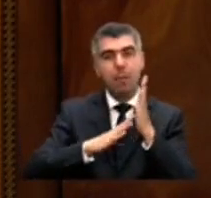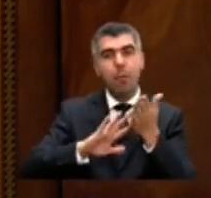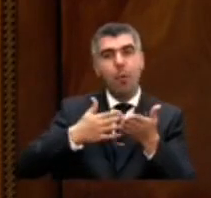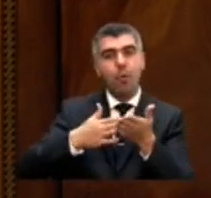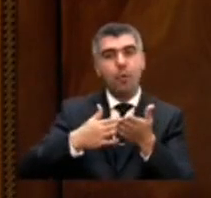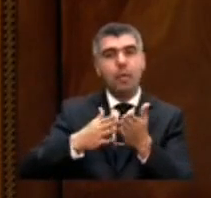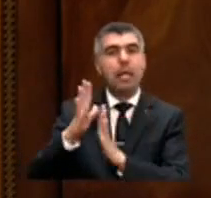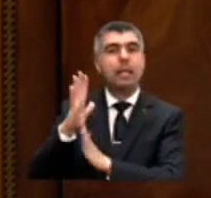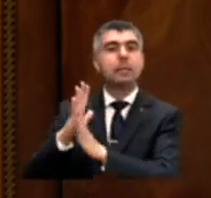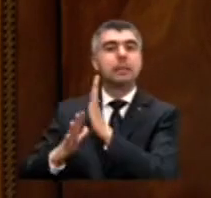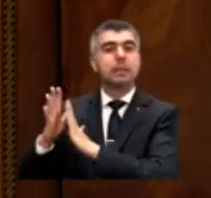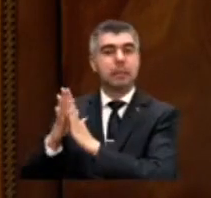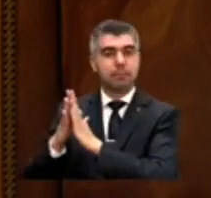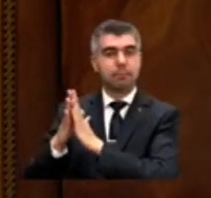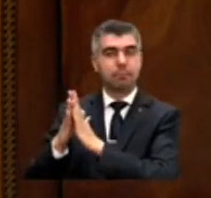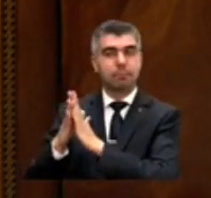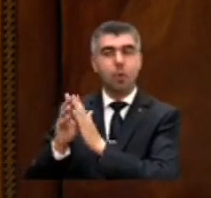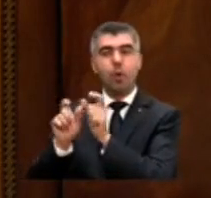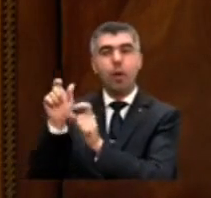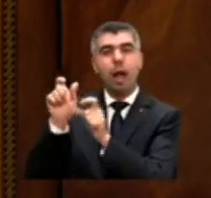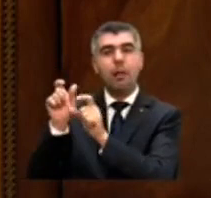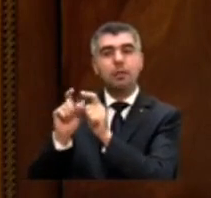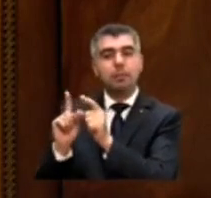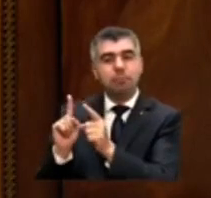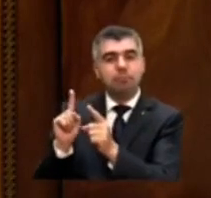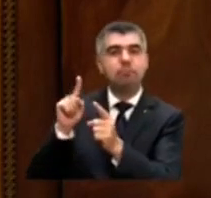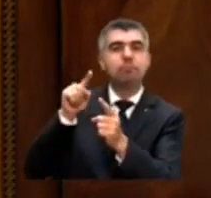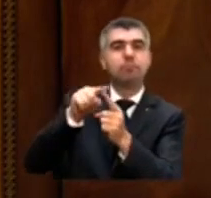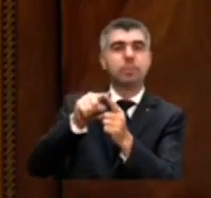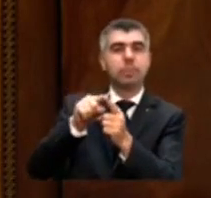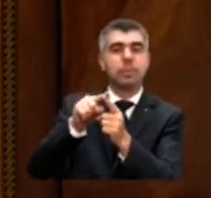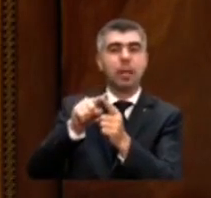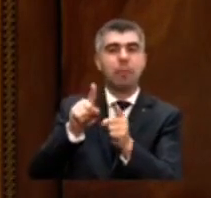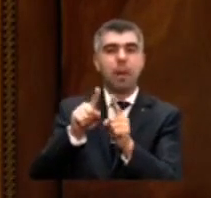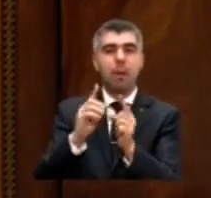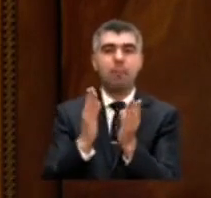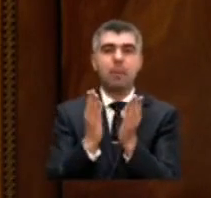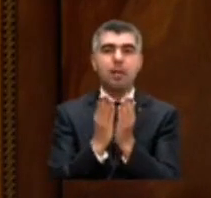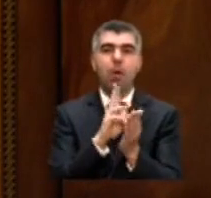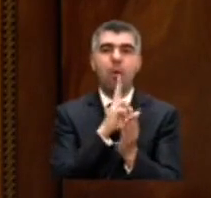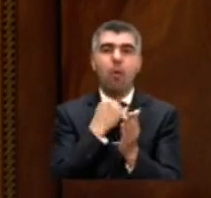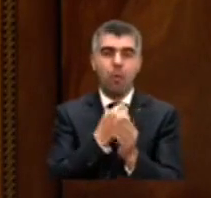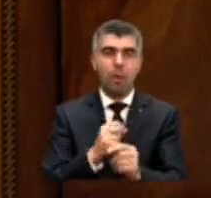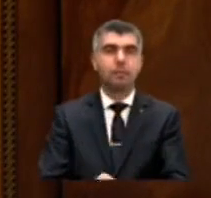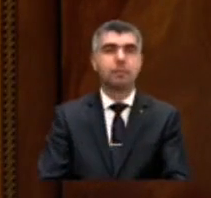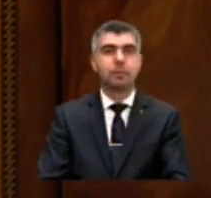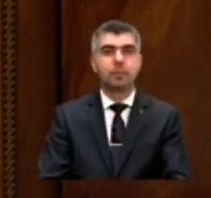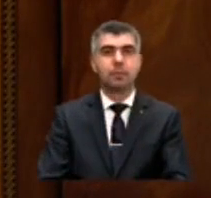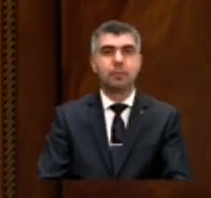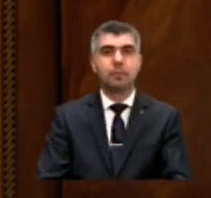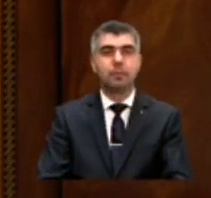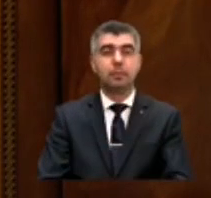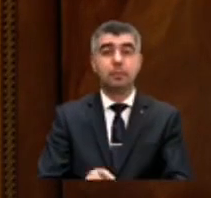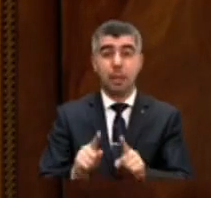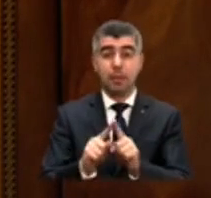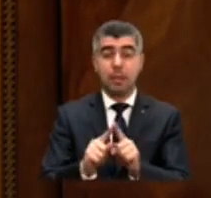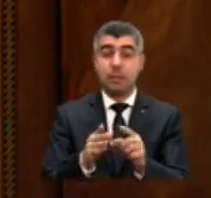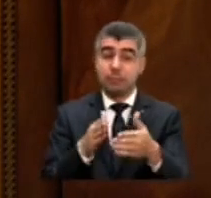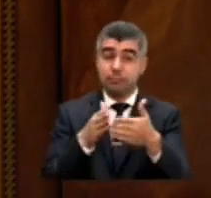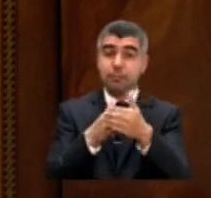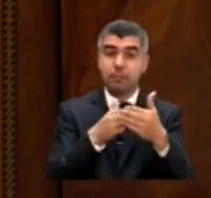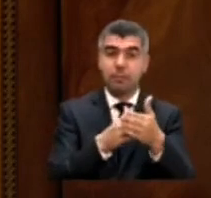ذات جاذبية ومشتلا لكفاءات المستقبل. ويقوم إنجاح تحدي مدرسة ذات